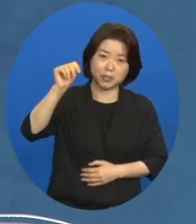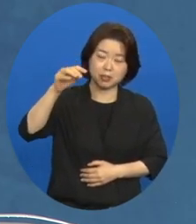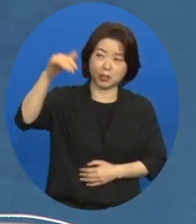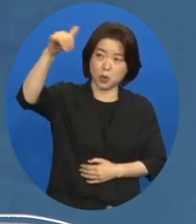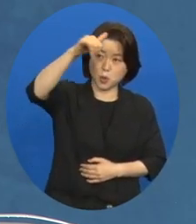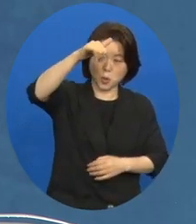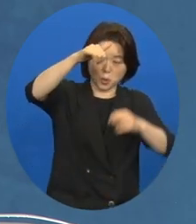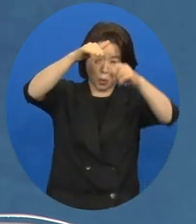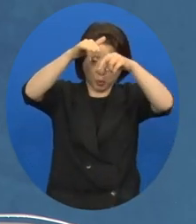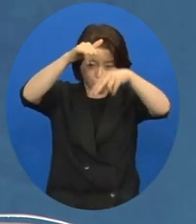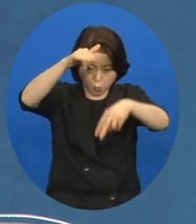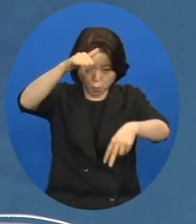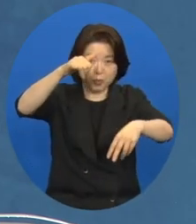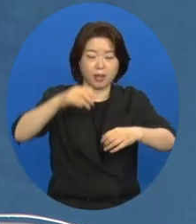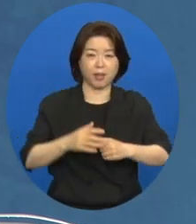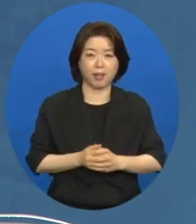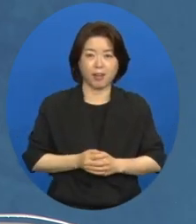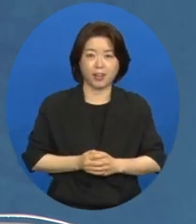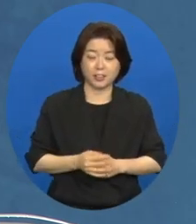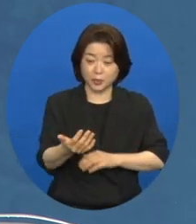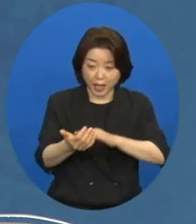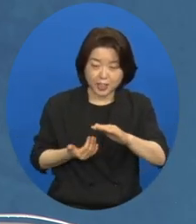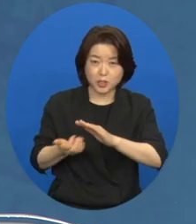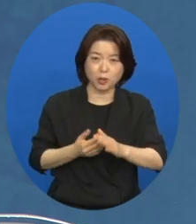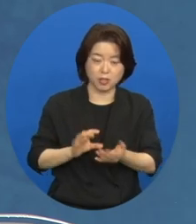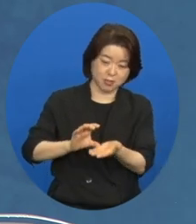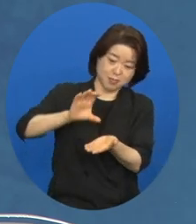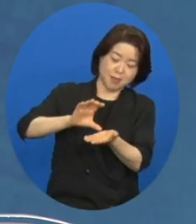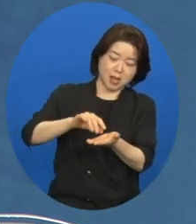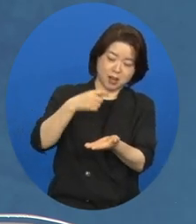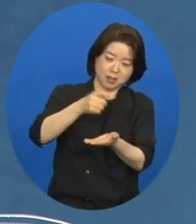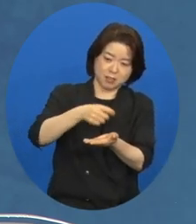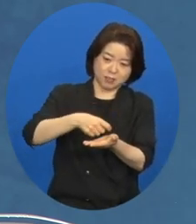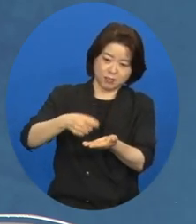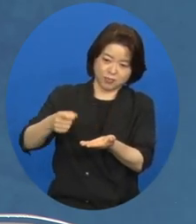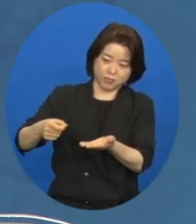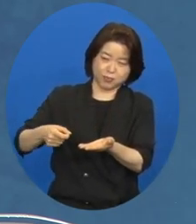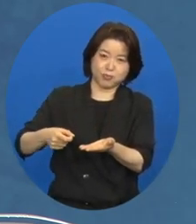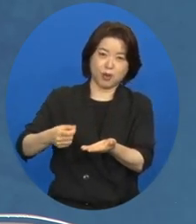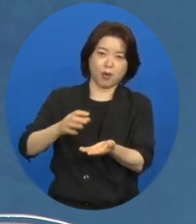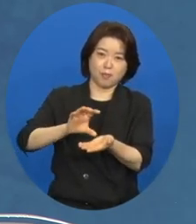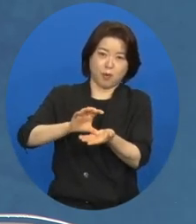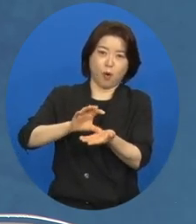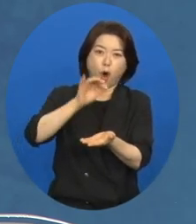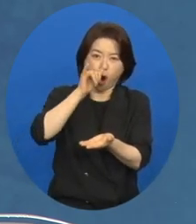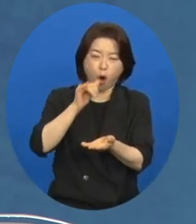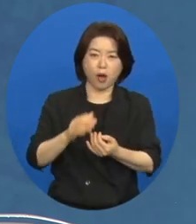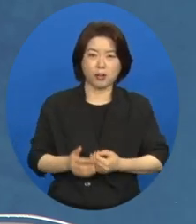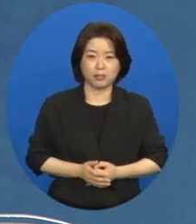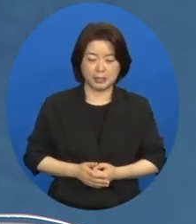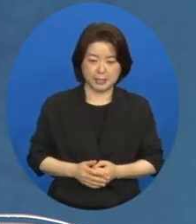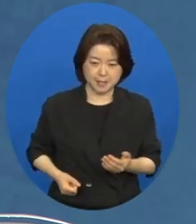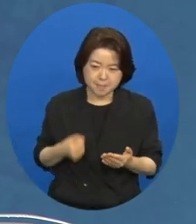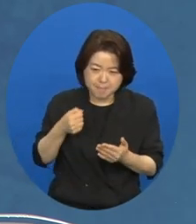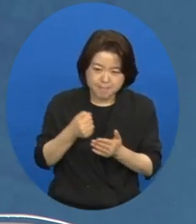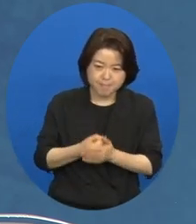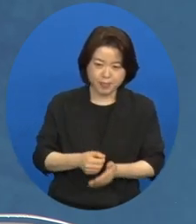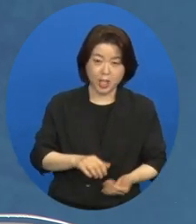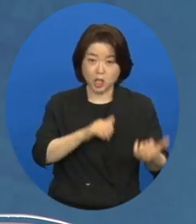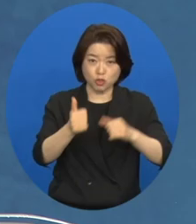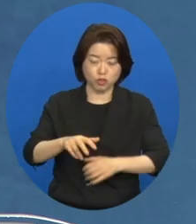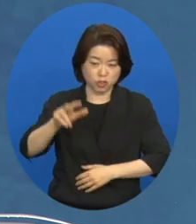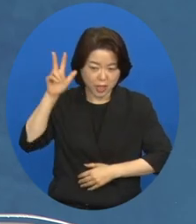이렇게 몇 가지 서류를 좀 무서운 서류를 이렇게 좀 작성을 하더라고요. 각서 띄고 쓰고 뛰어내리라는